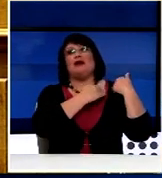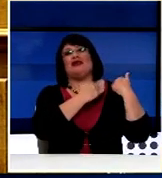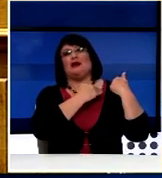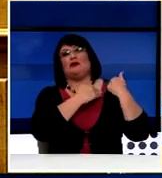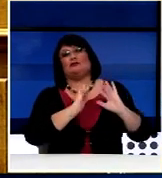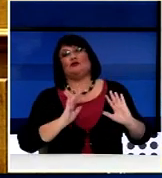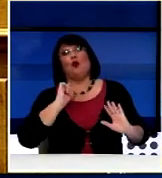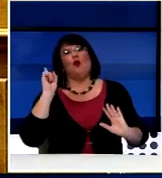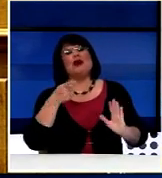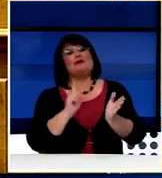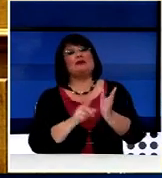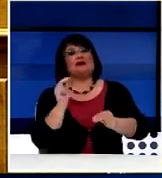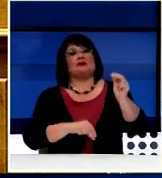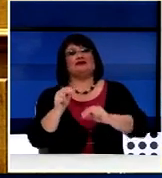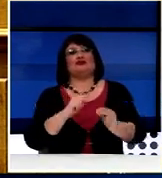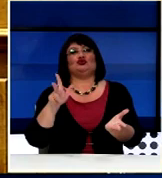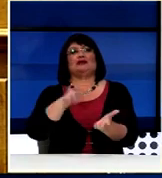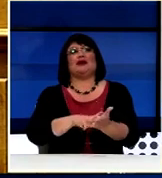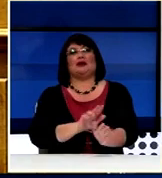του.